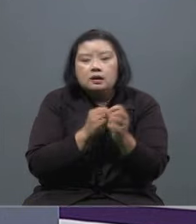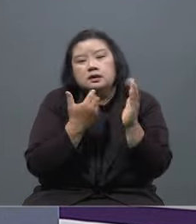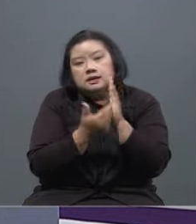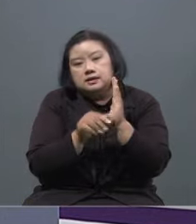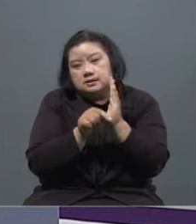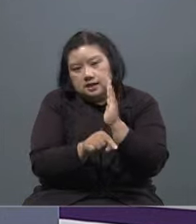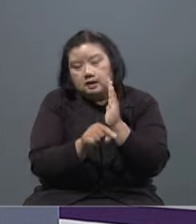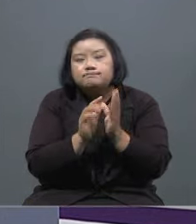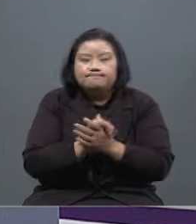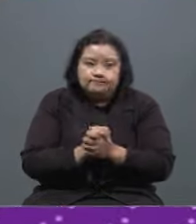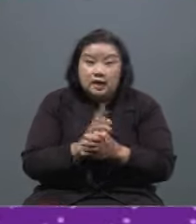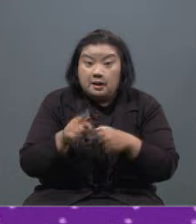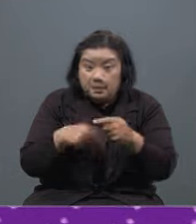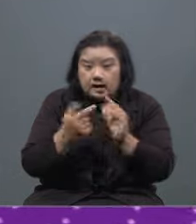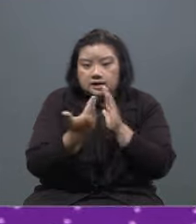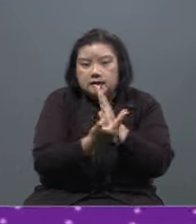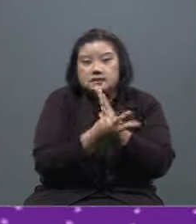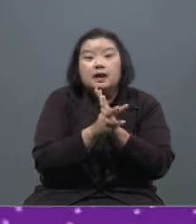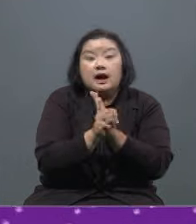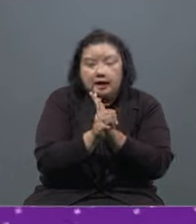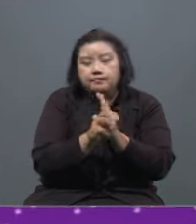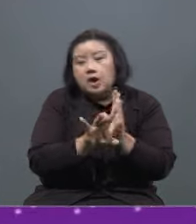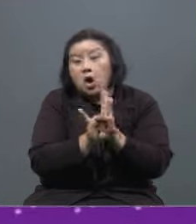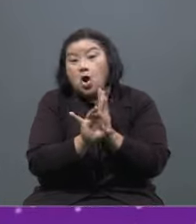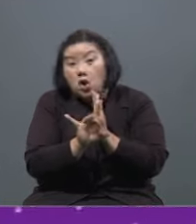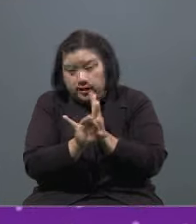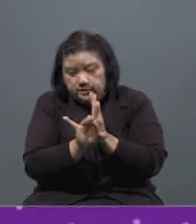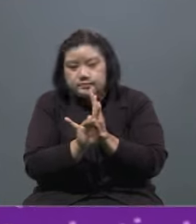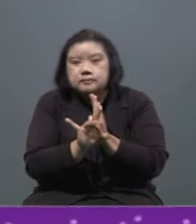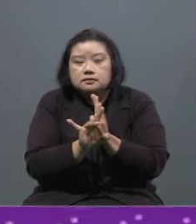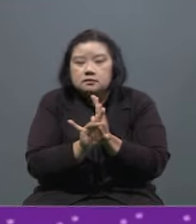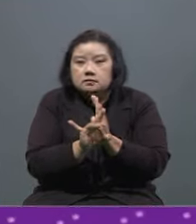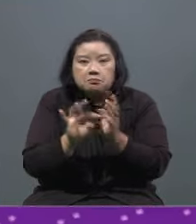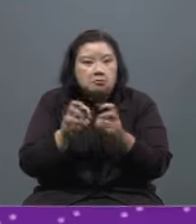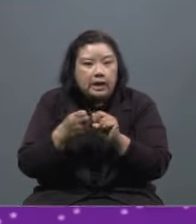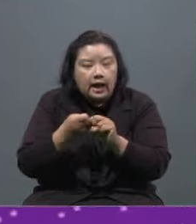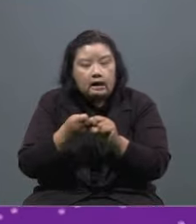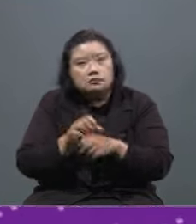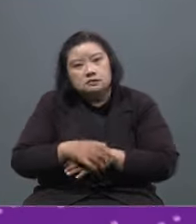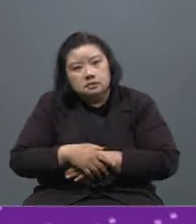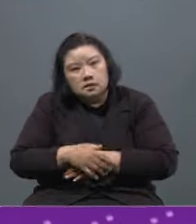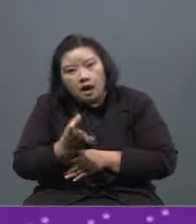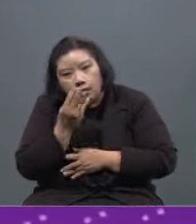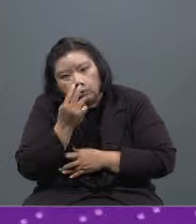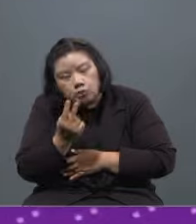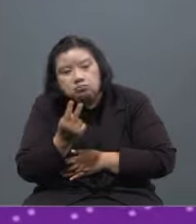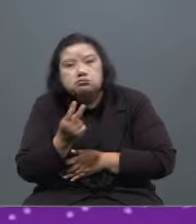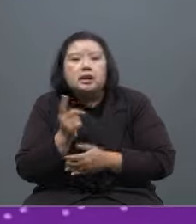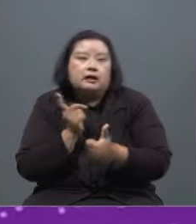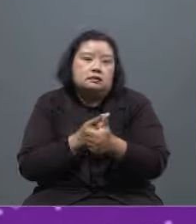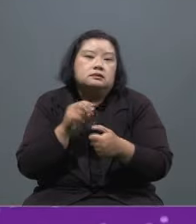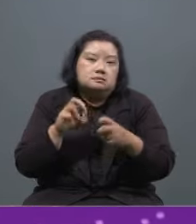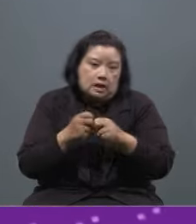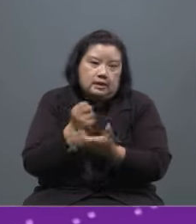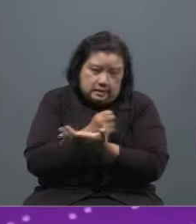เหนือนะคะจะไปที่มหาสารคามแล้วก็ไปที่ร้อยเอ็ดด้วยไปดูหลากหลายปัญหาโดยเฉพาะเรื่องของปัญหายาเสพติดแล้วก็หนี้